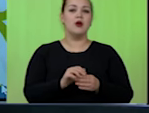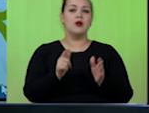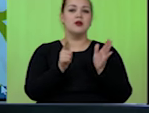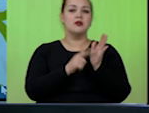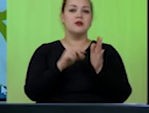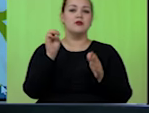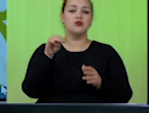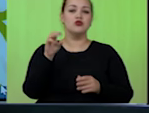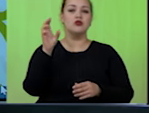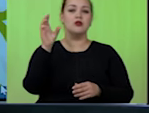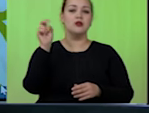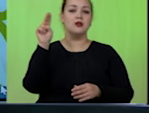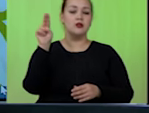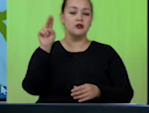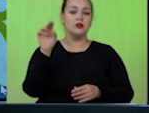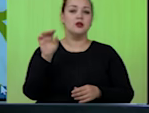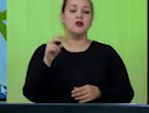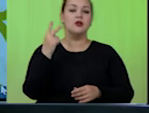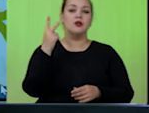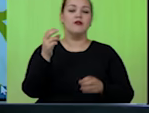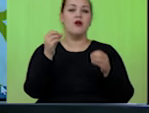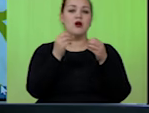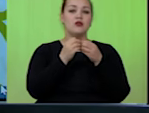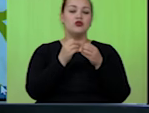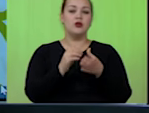единиц и 2 десятка?